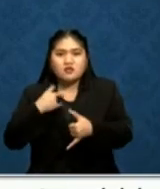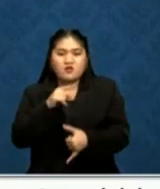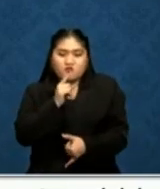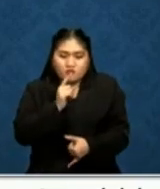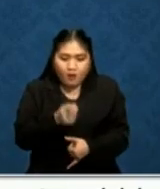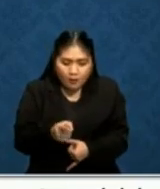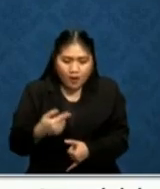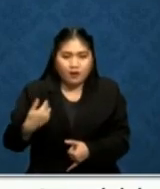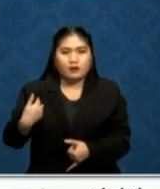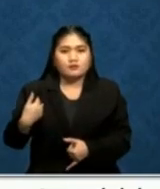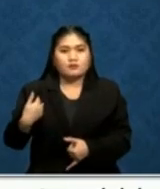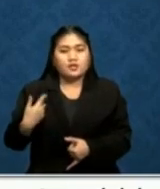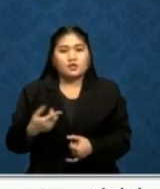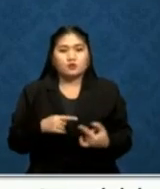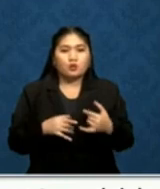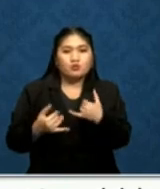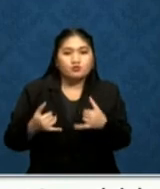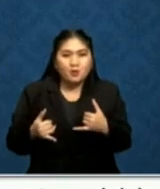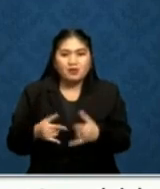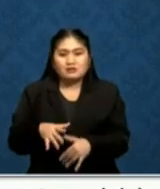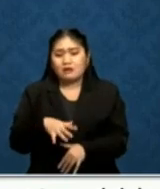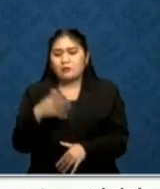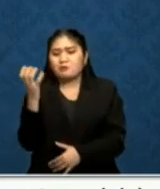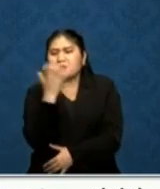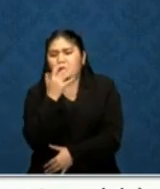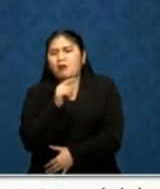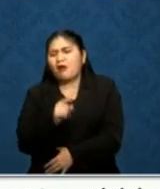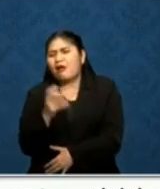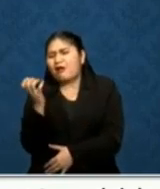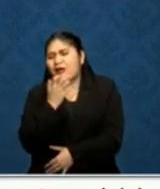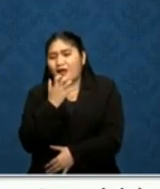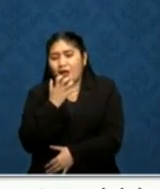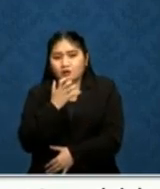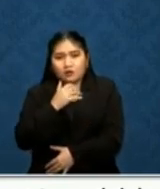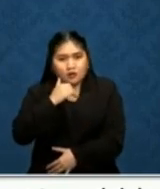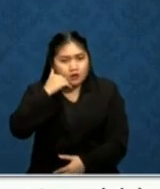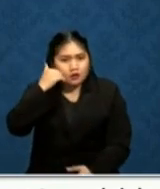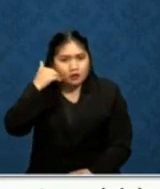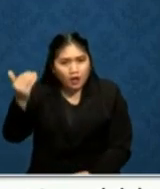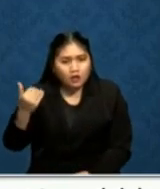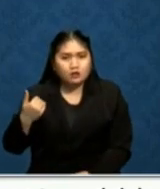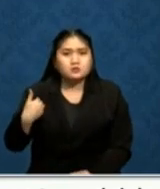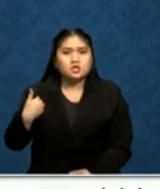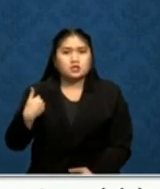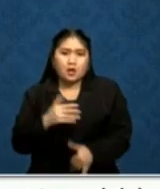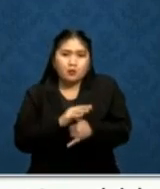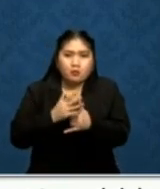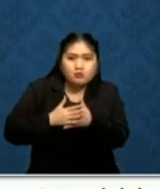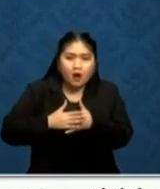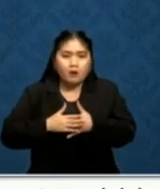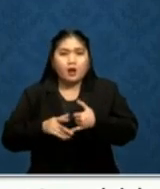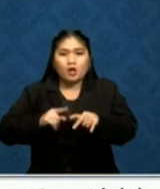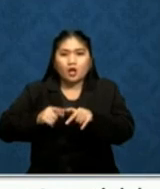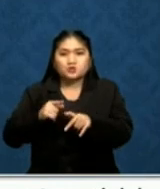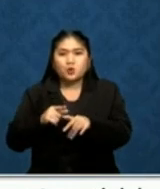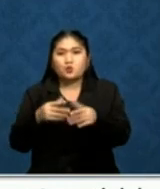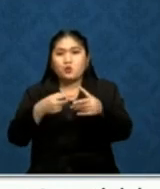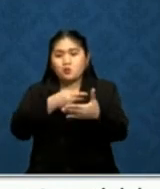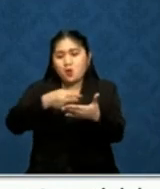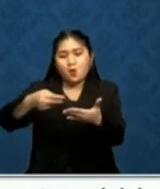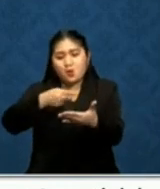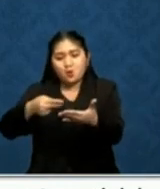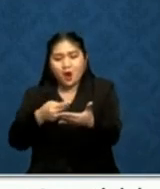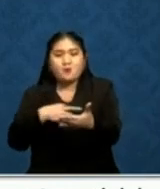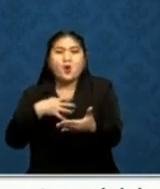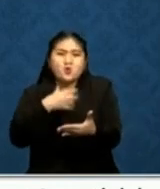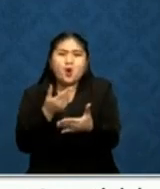ล้อเลียนในการเห็นว่าเป็นเรื่องตลกนำมาทำให้อับอายต่างๆการลวนลามทางเพศการส่งข้อความเสนอขอทำกิจกร